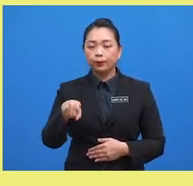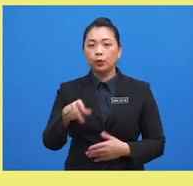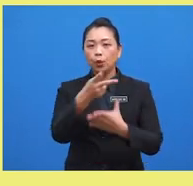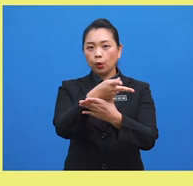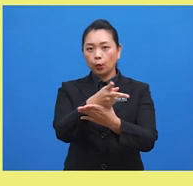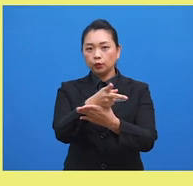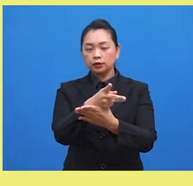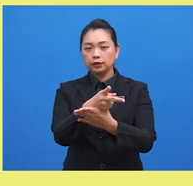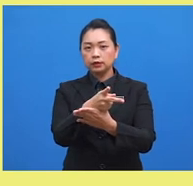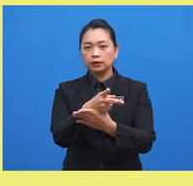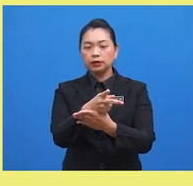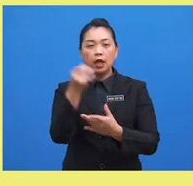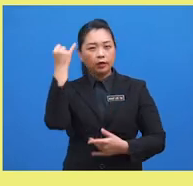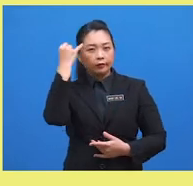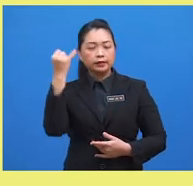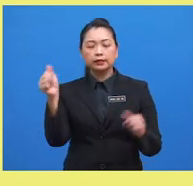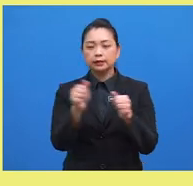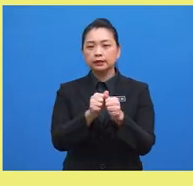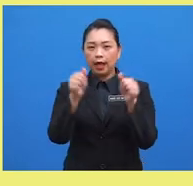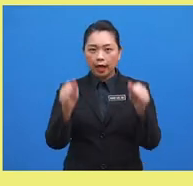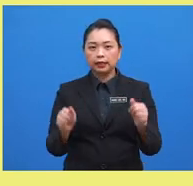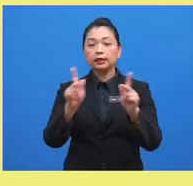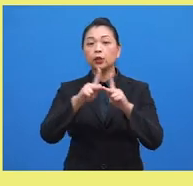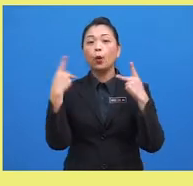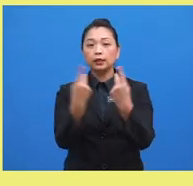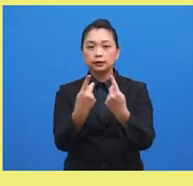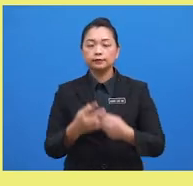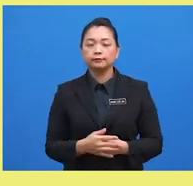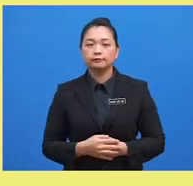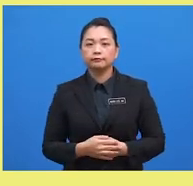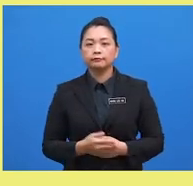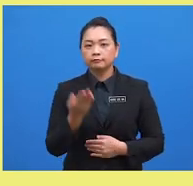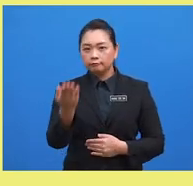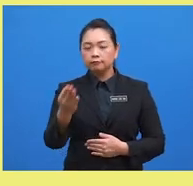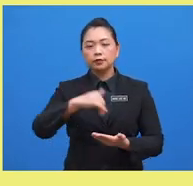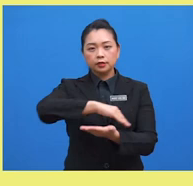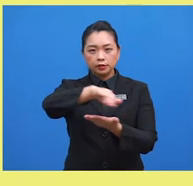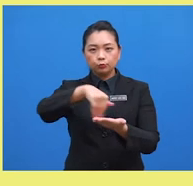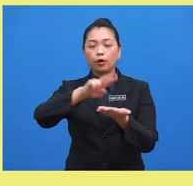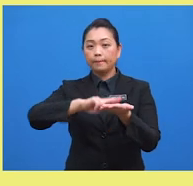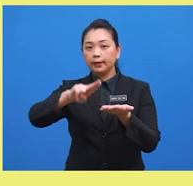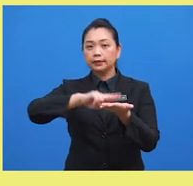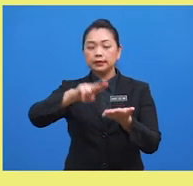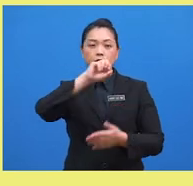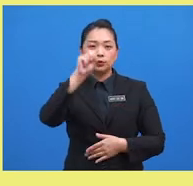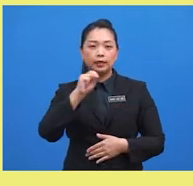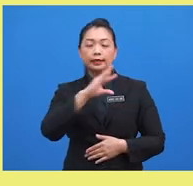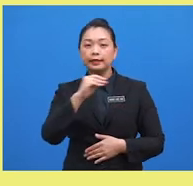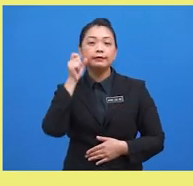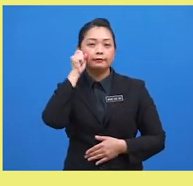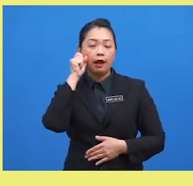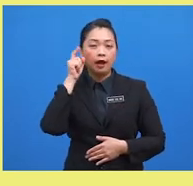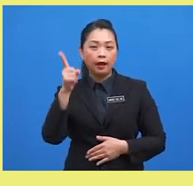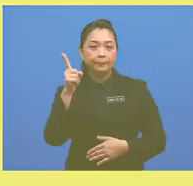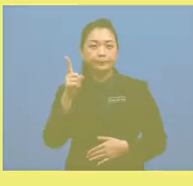kongsi konsep ini dengan ahli keluarga. Kamu semua baca soalan dan